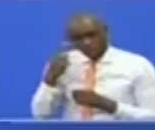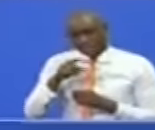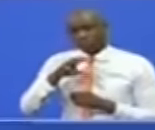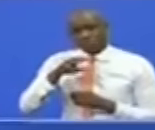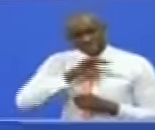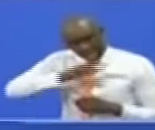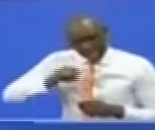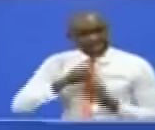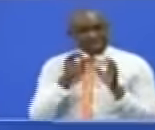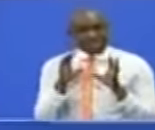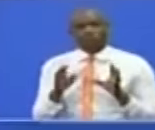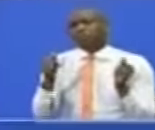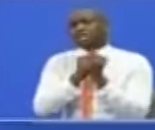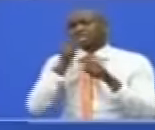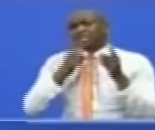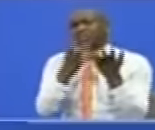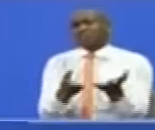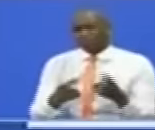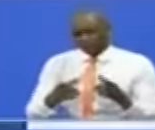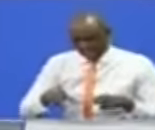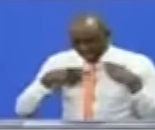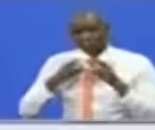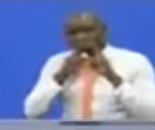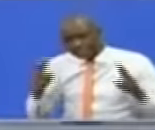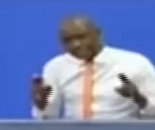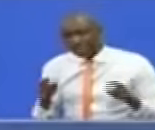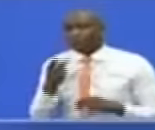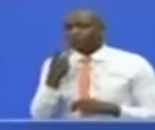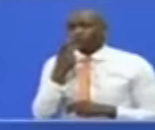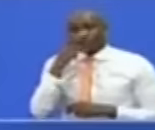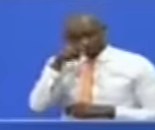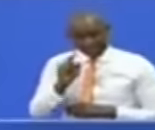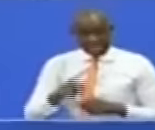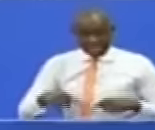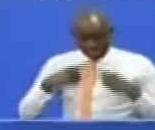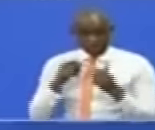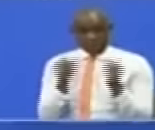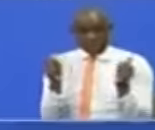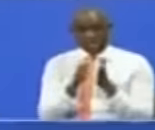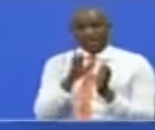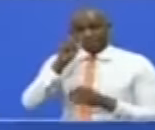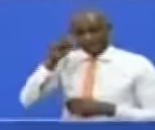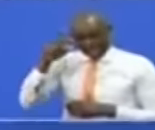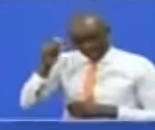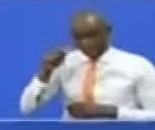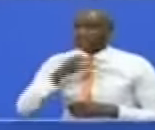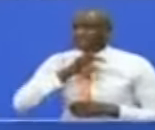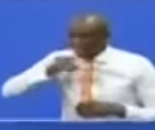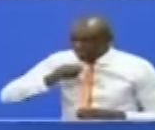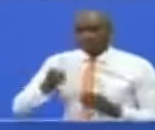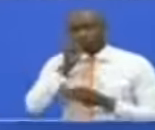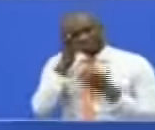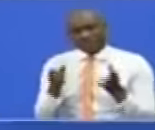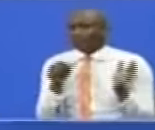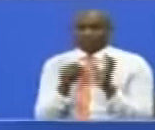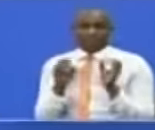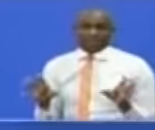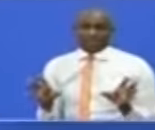ya nyasi, kwa sababu kwa miaka 10 ambayo tuliishi kwa amani, Pokoto wamekuwa wakikaa kwa upande ya Marakwet wakikula nyazi, wakunywa maji, haikuwa